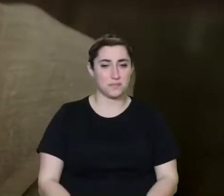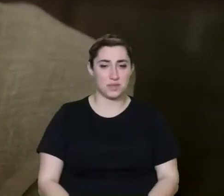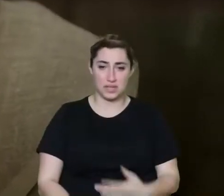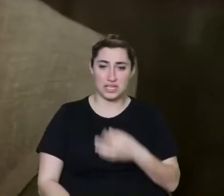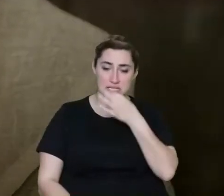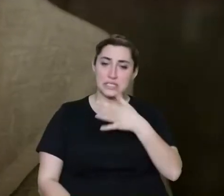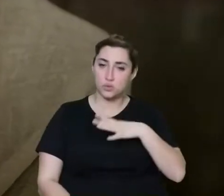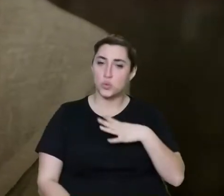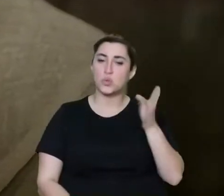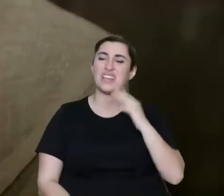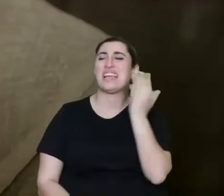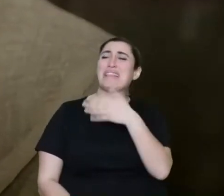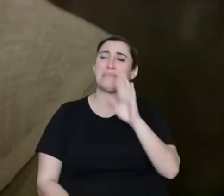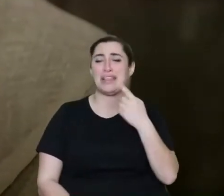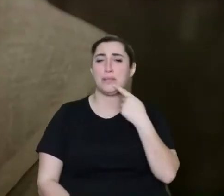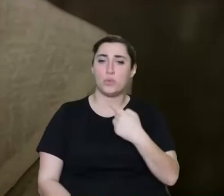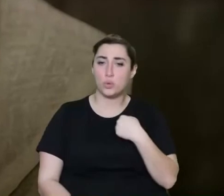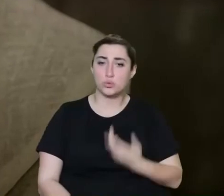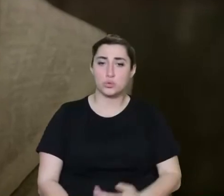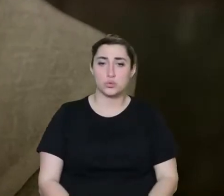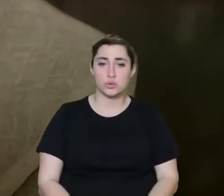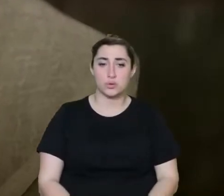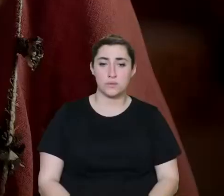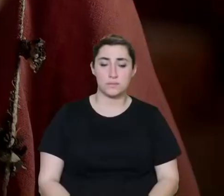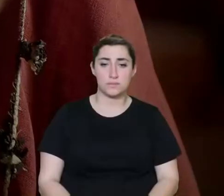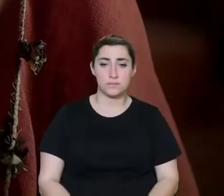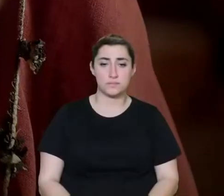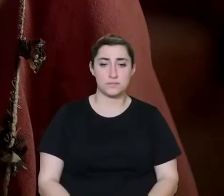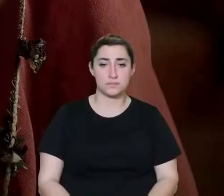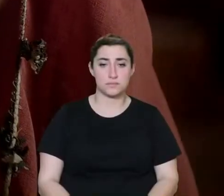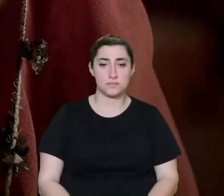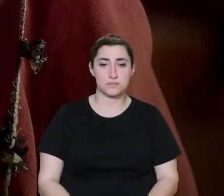Gelip izin istersin, sonra da gitmeye verelim ana dersin.